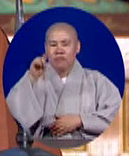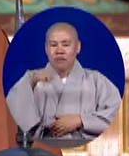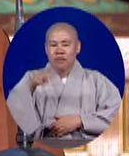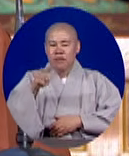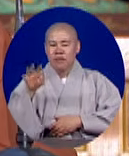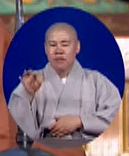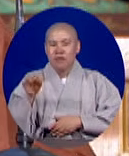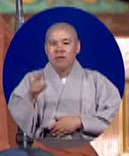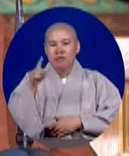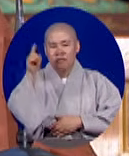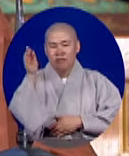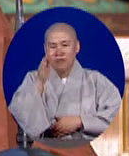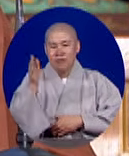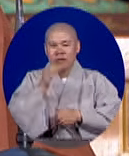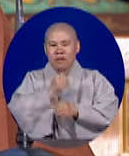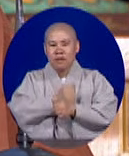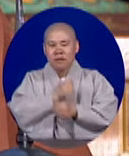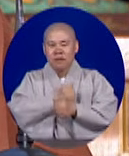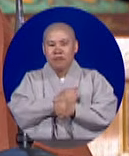거죠. 그래서